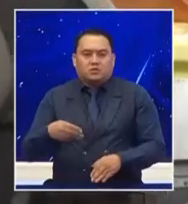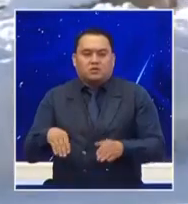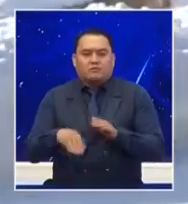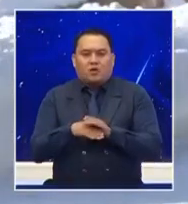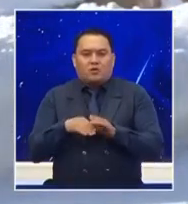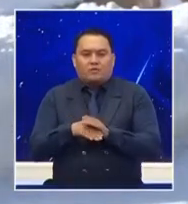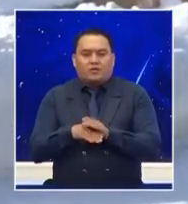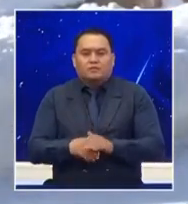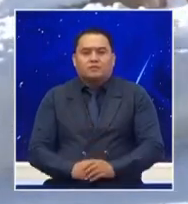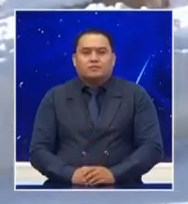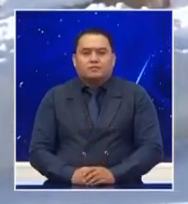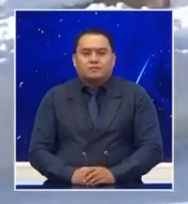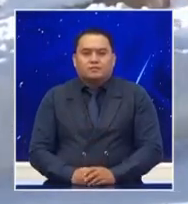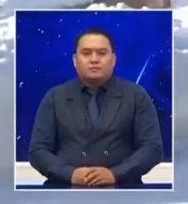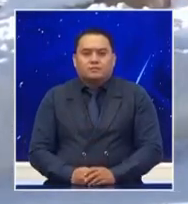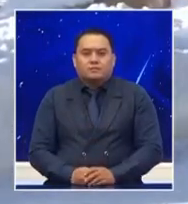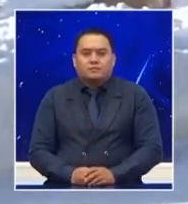складах.